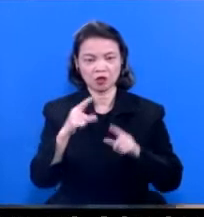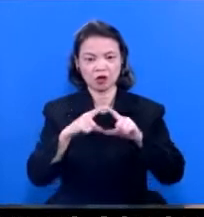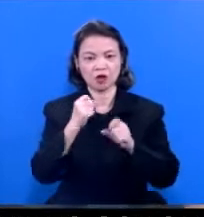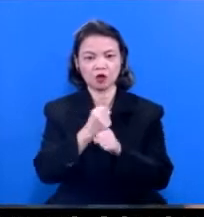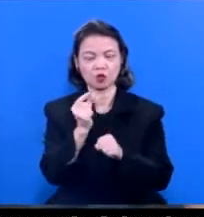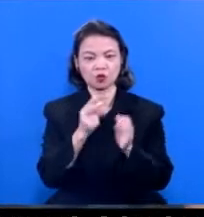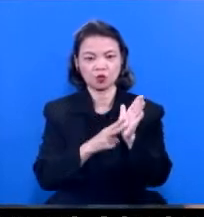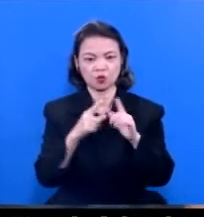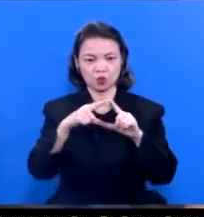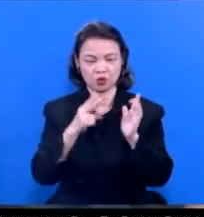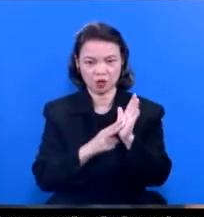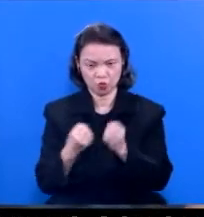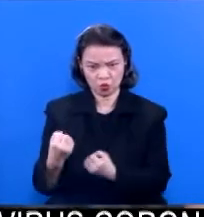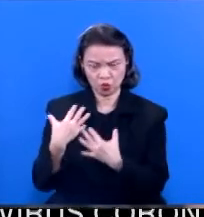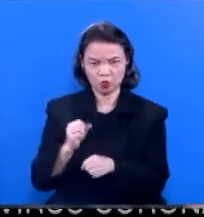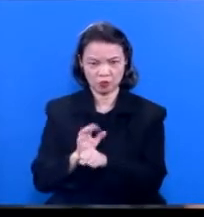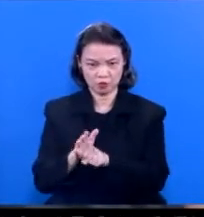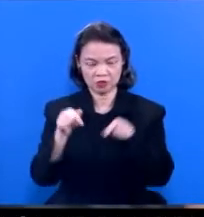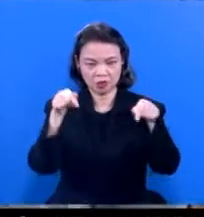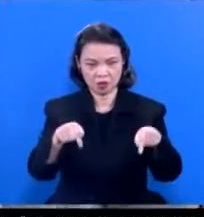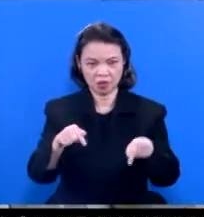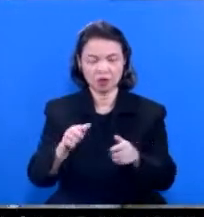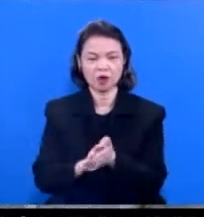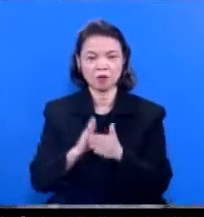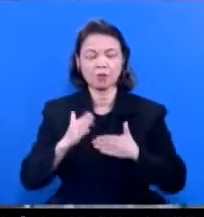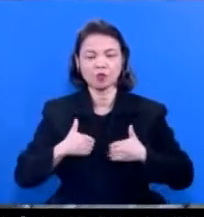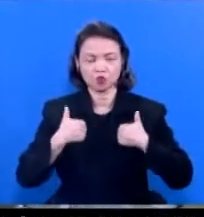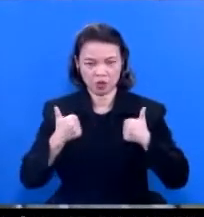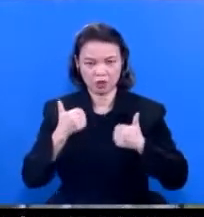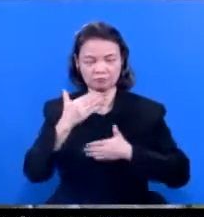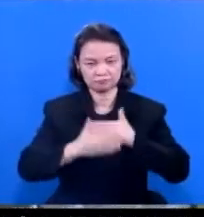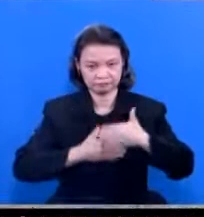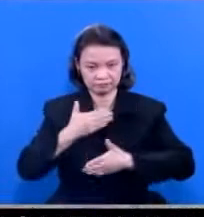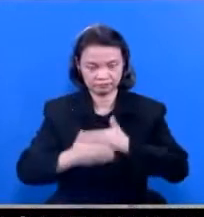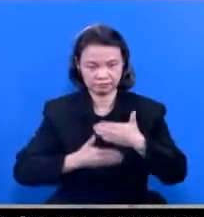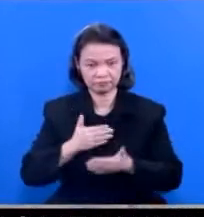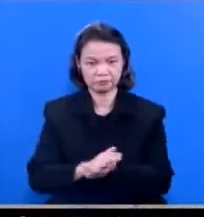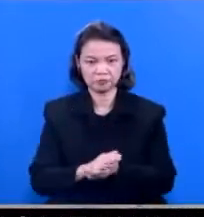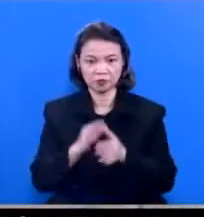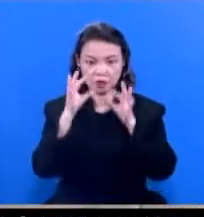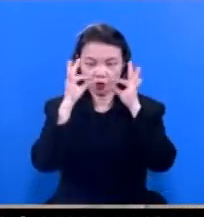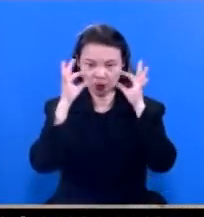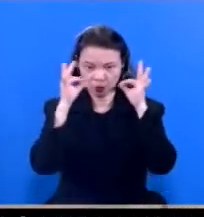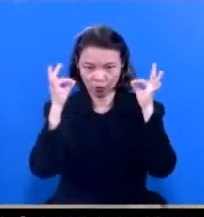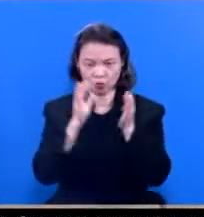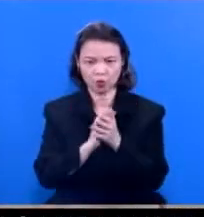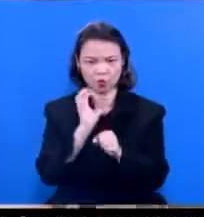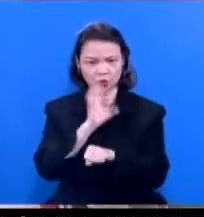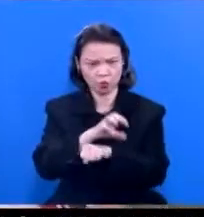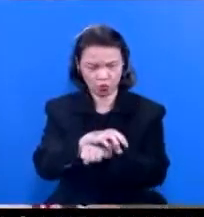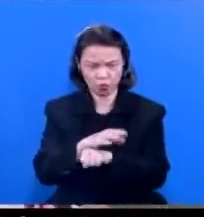dan hingga kini masih dalam proses pemulihan. Tak hanya harimau, hewan peliharaan pun kini rentan terinfeksi virus